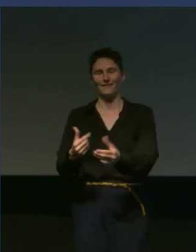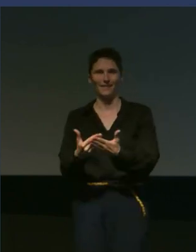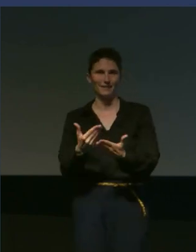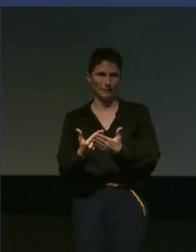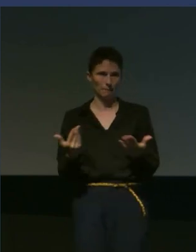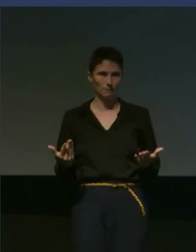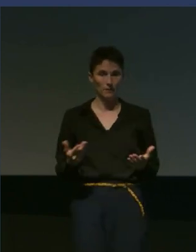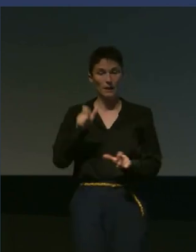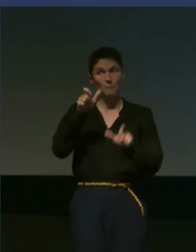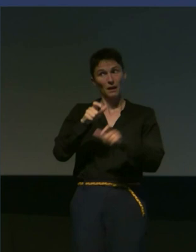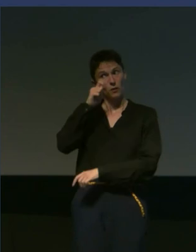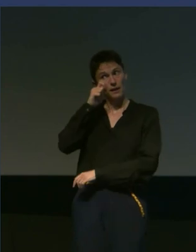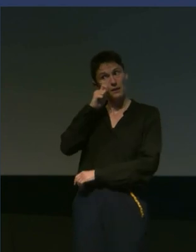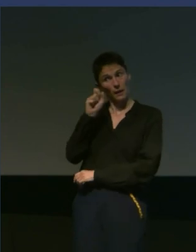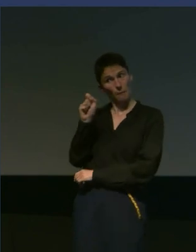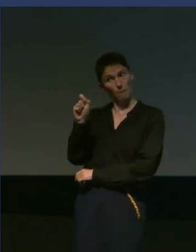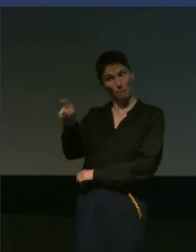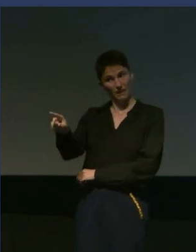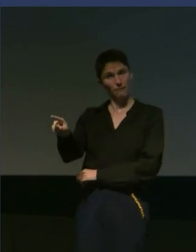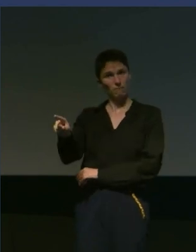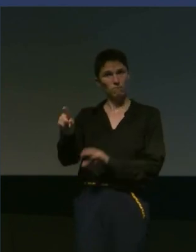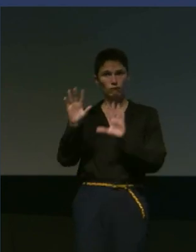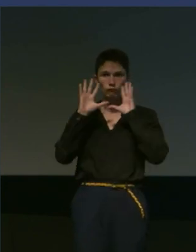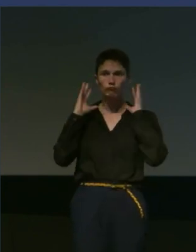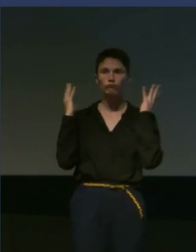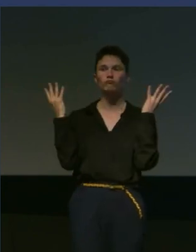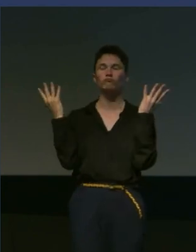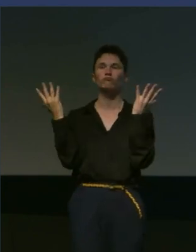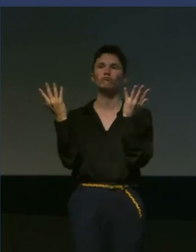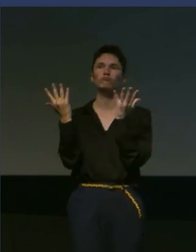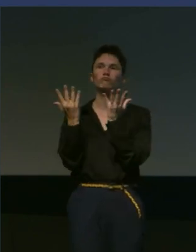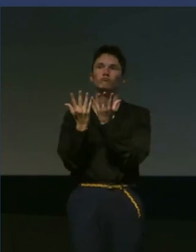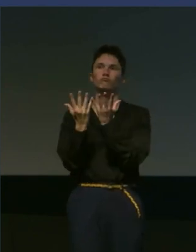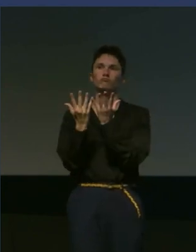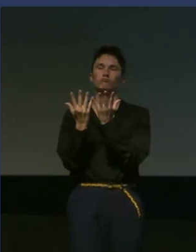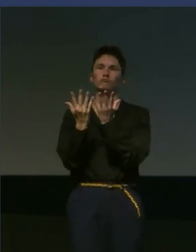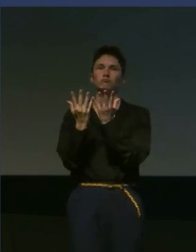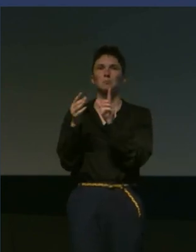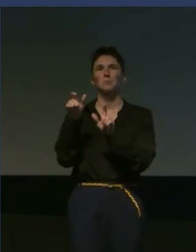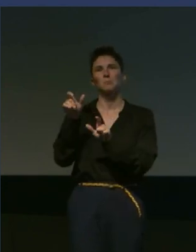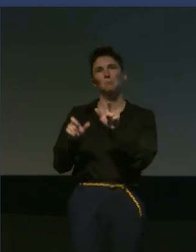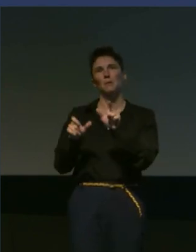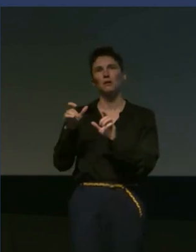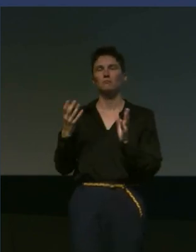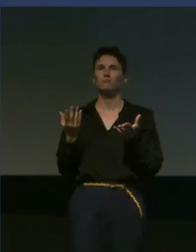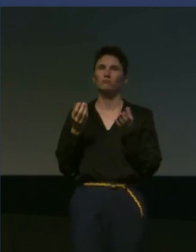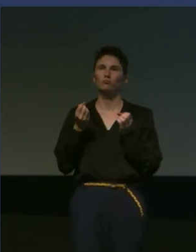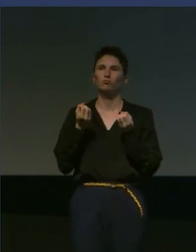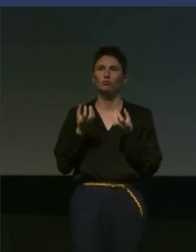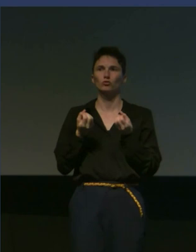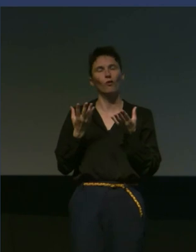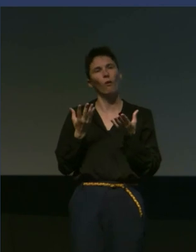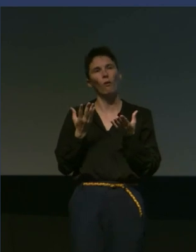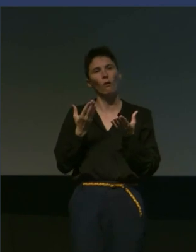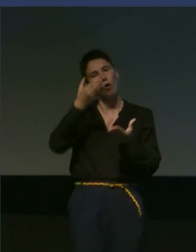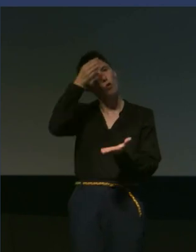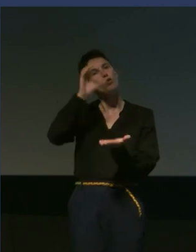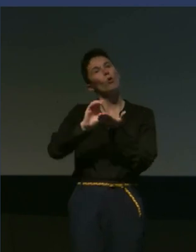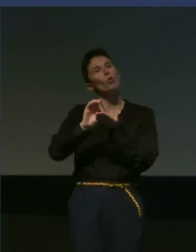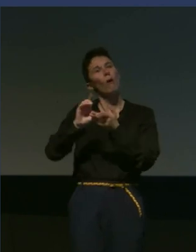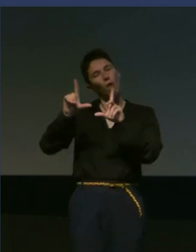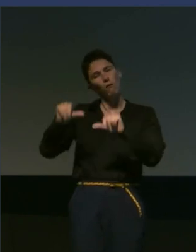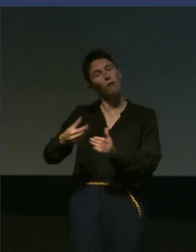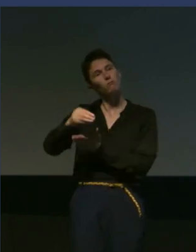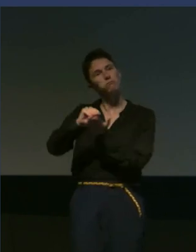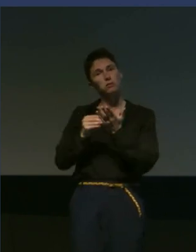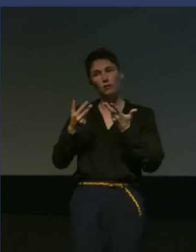ces experts-là, globalement, ce sont des gens souvent avec un doctorat. Comme ça, c'est quand